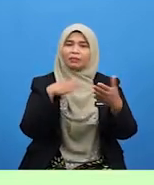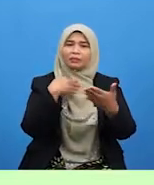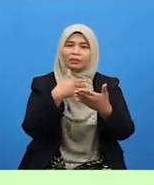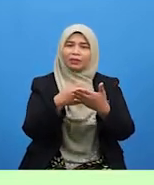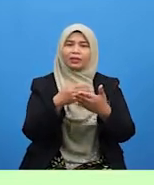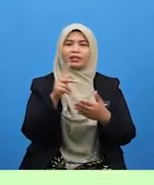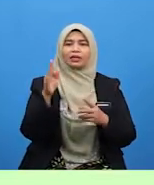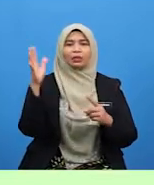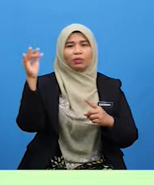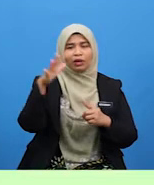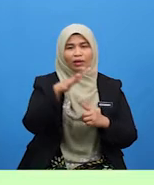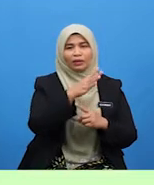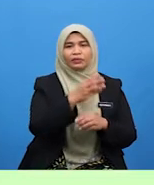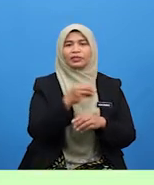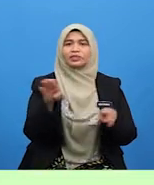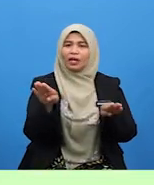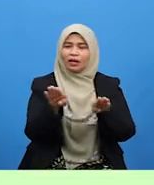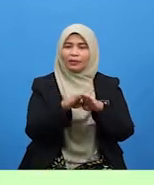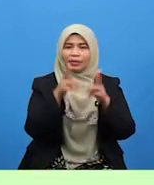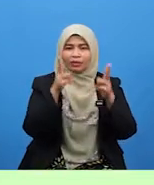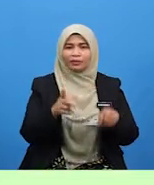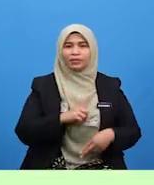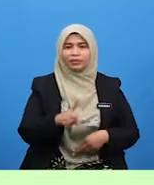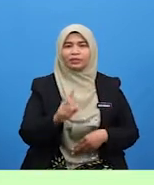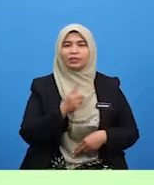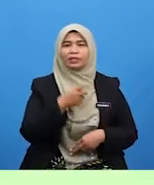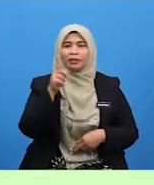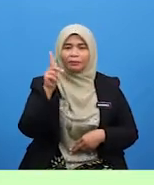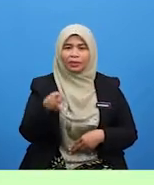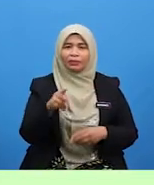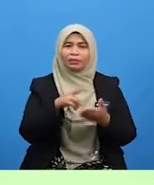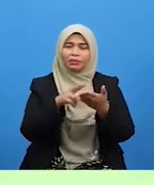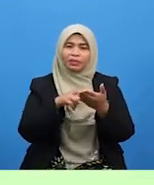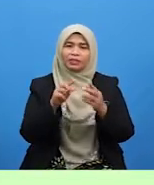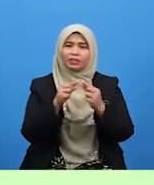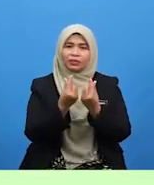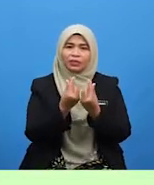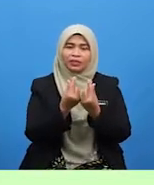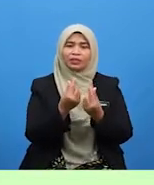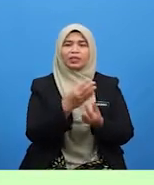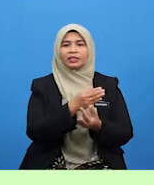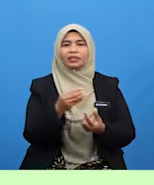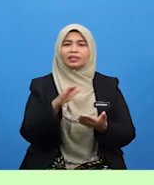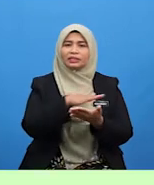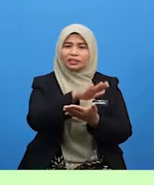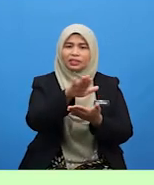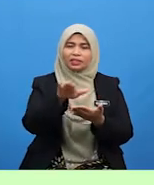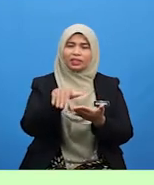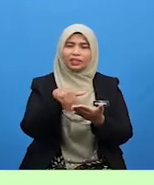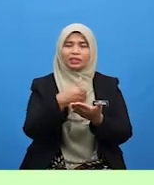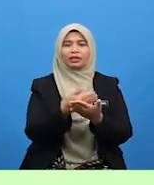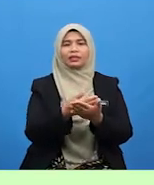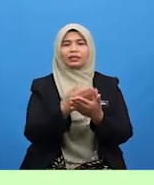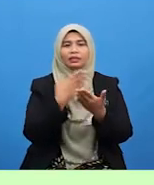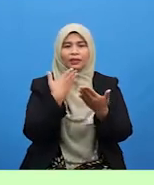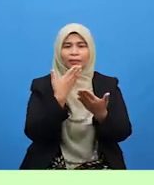wahyu dan sebagai umat Islam kita perlu membaca Al-Quran, dan Kamal